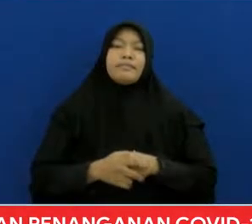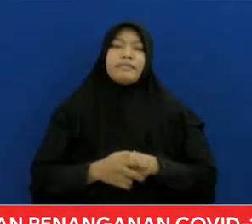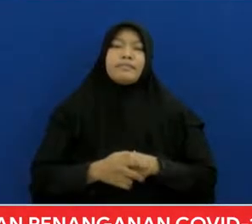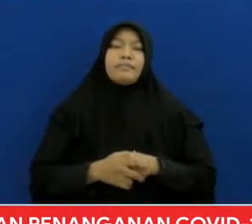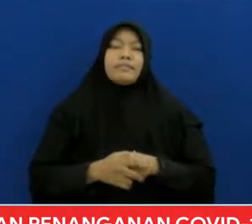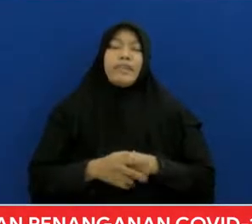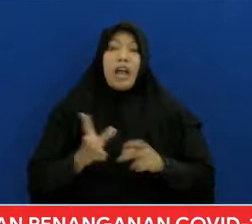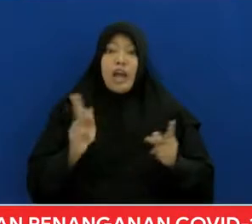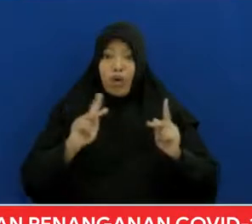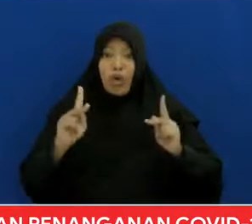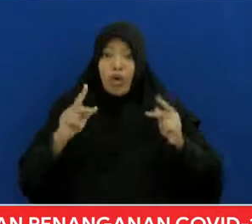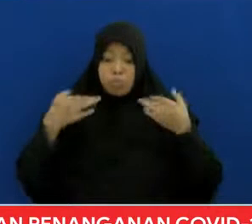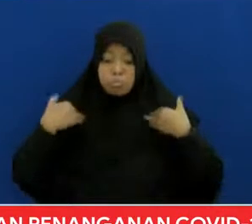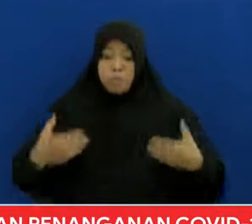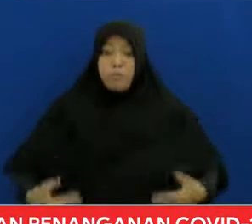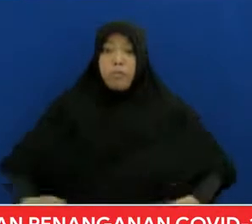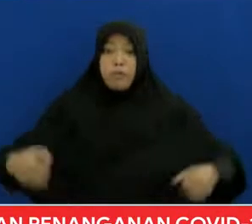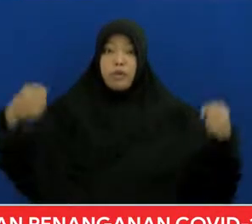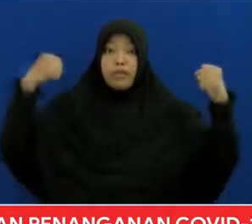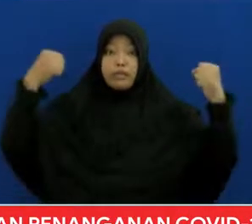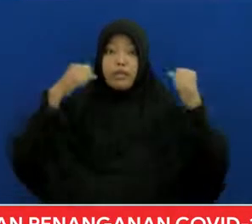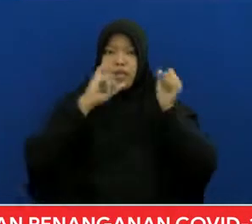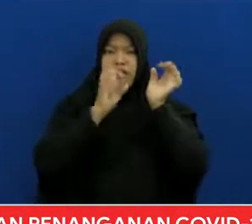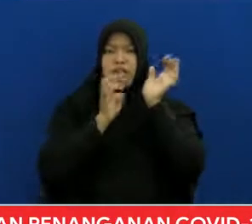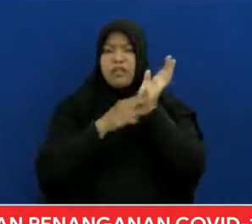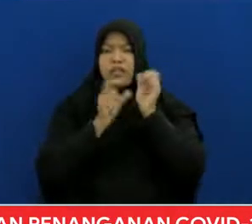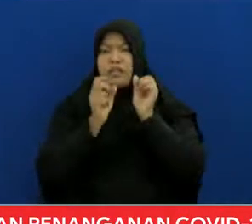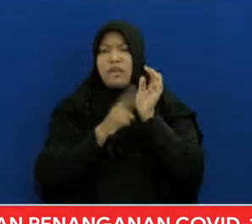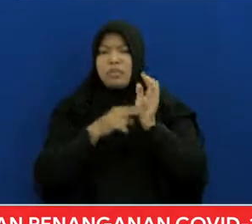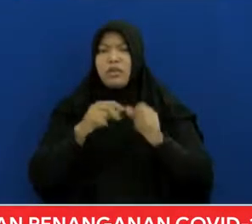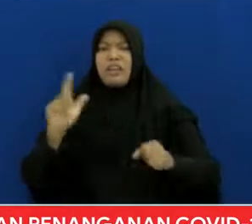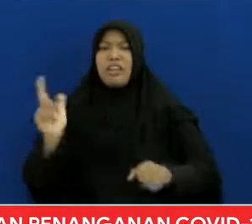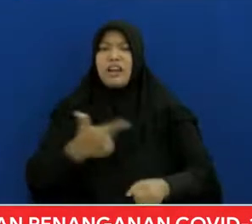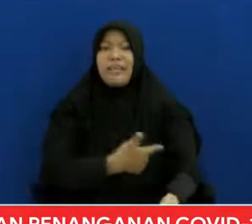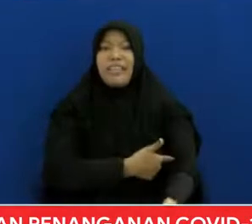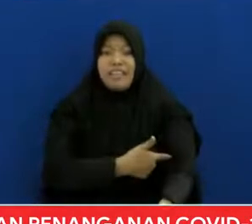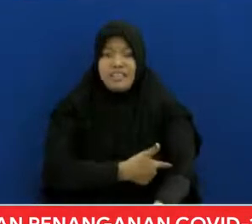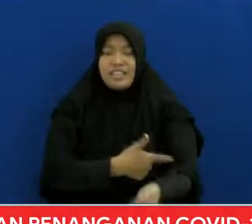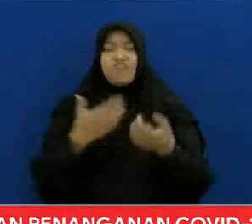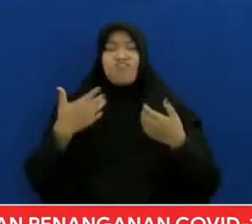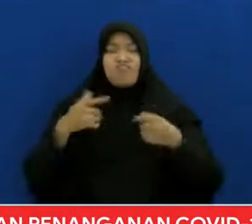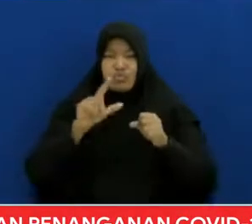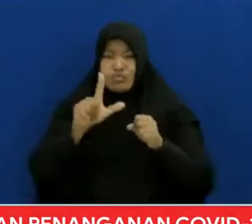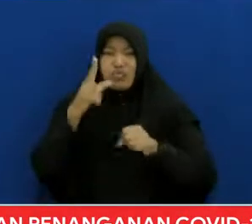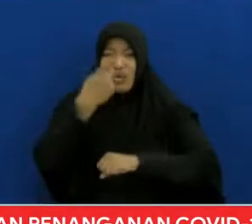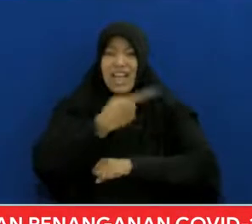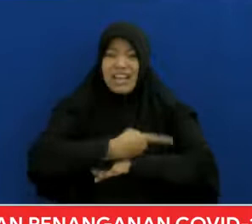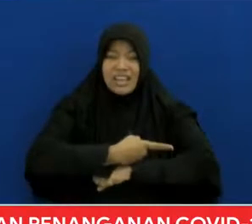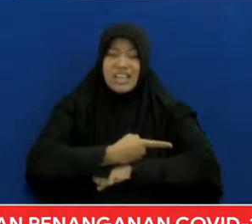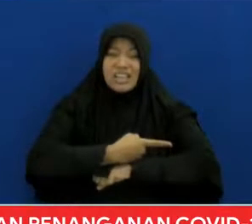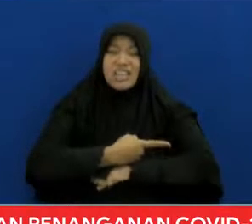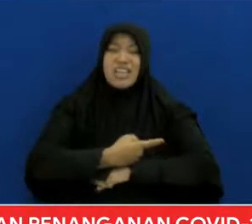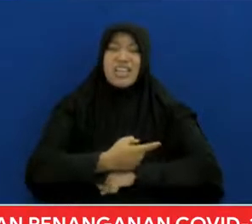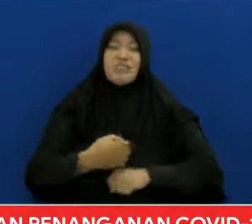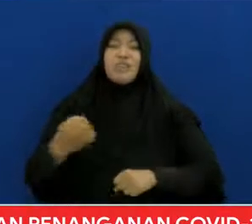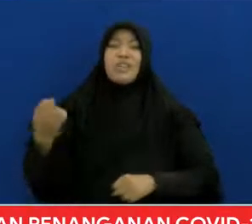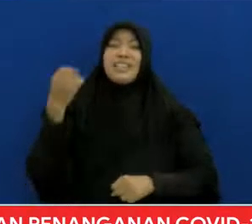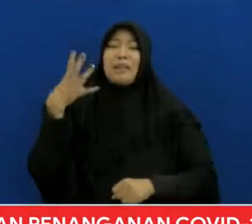Bila imunitas kita baik dan kita melaksanakan rapid test setelah 7 hari pasca paparan virus